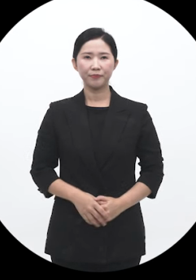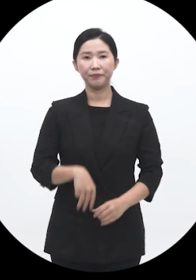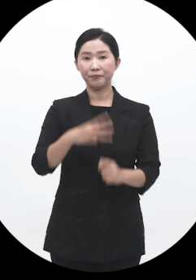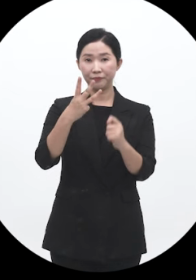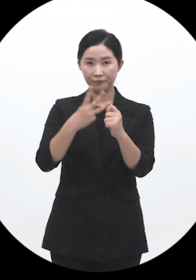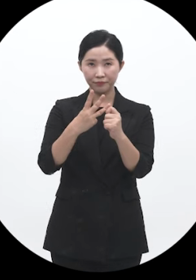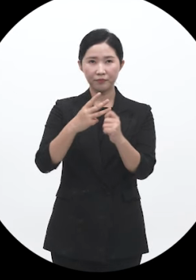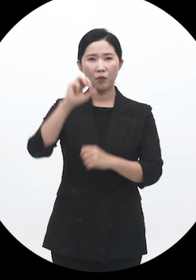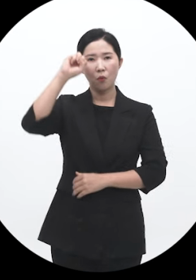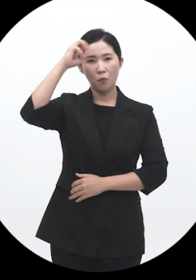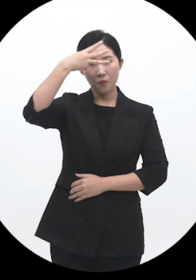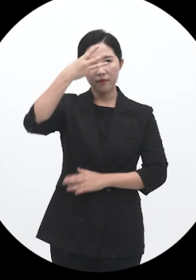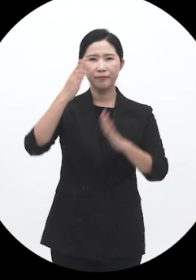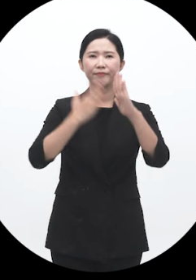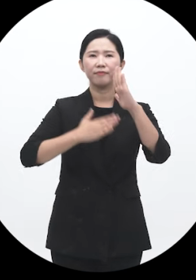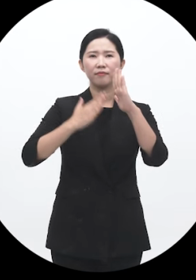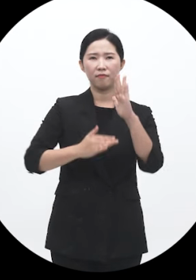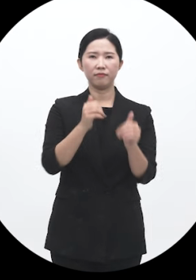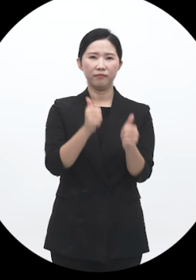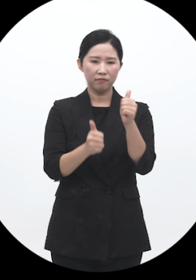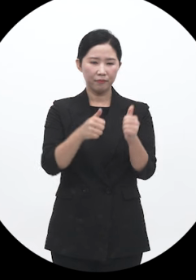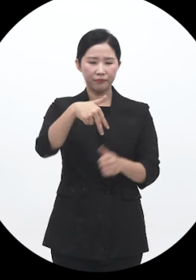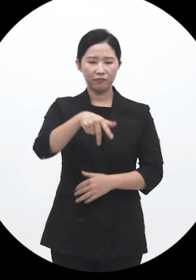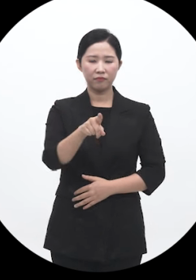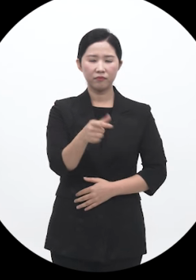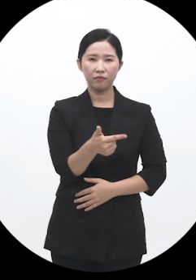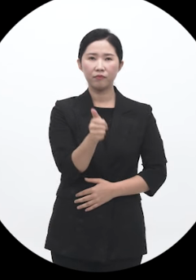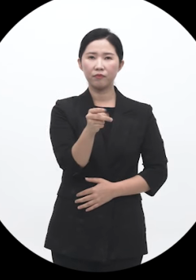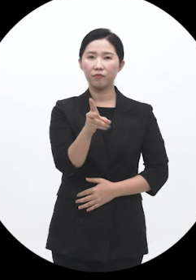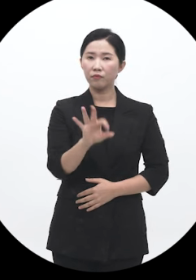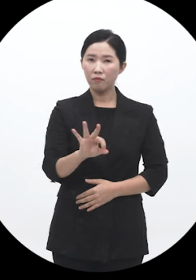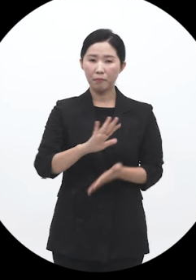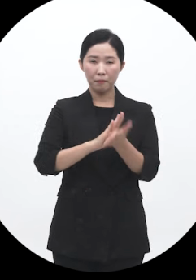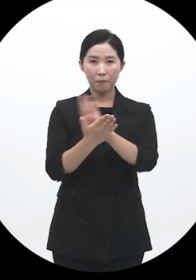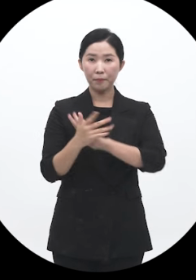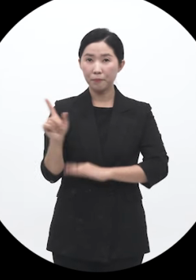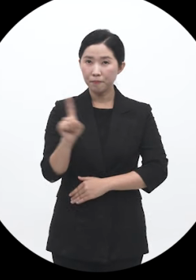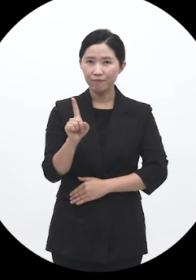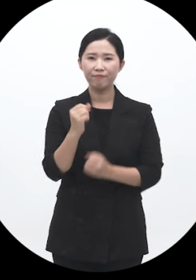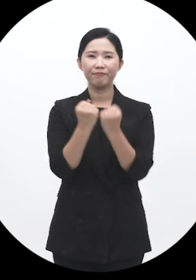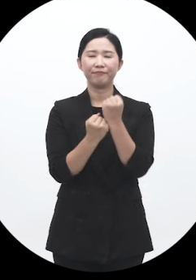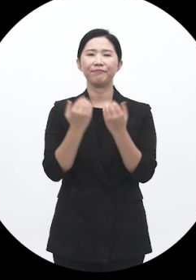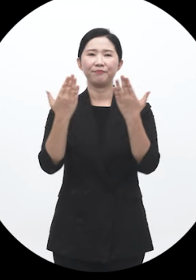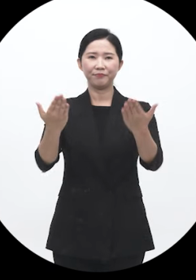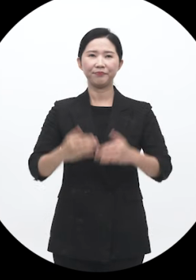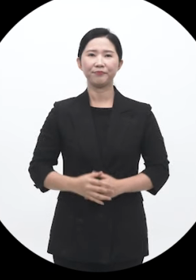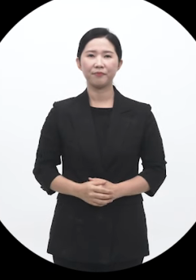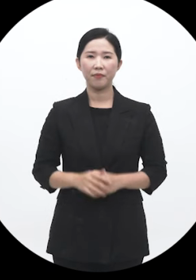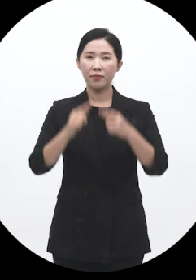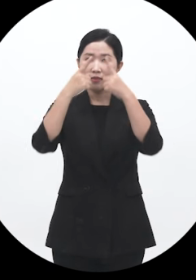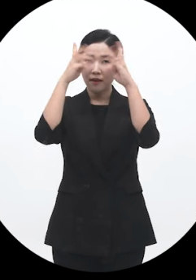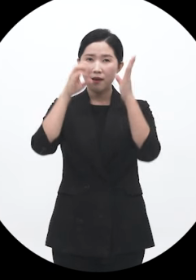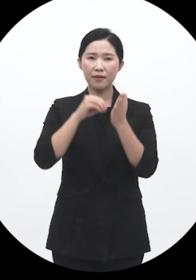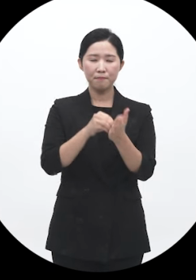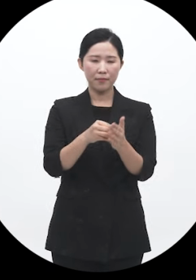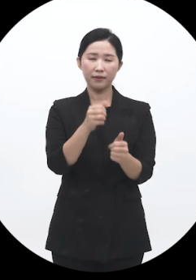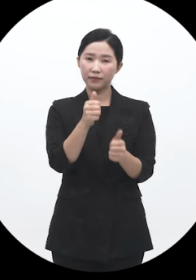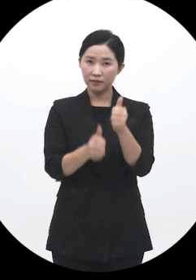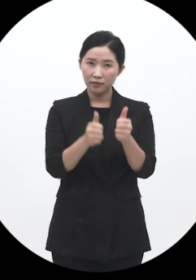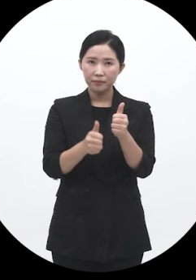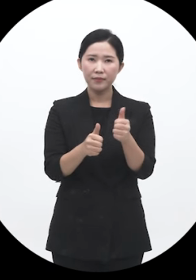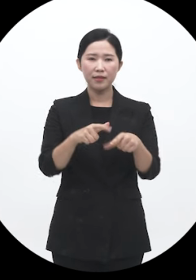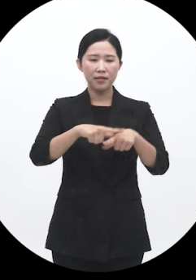다음은 정시 전형의 주요 변경 사항입니다. 수능 일반 전형 1에 수능 영역별 반영